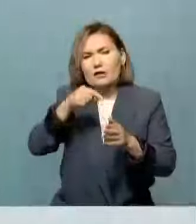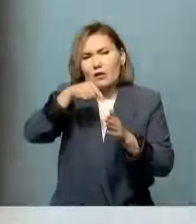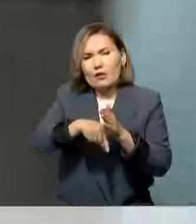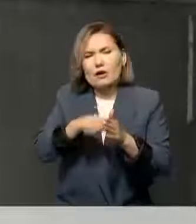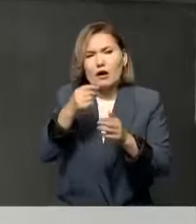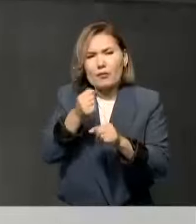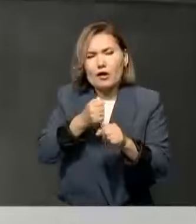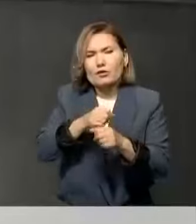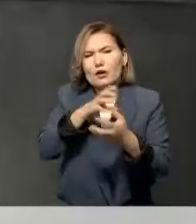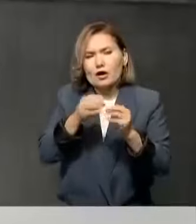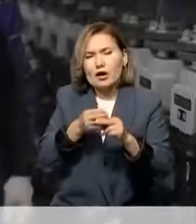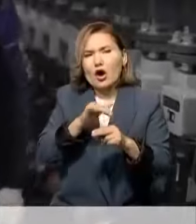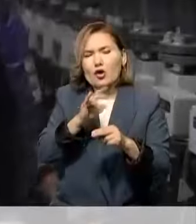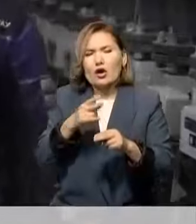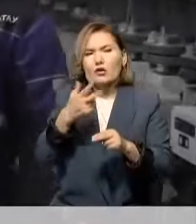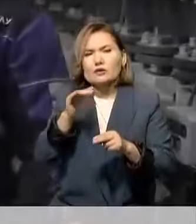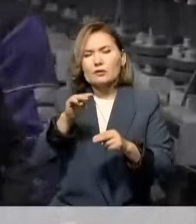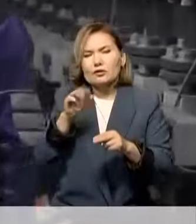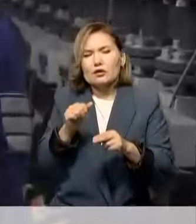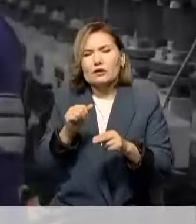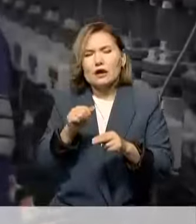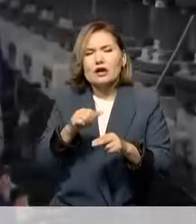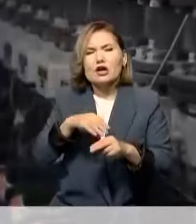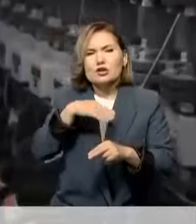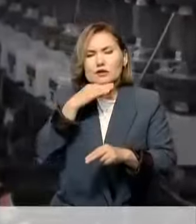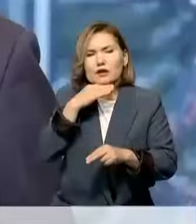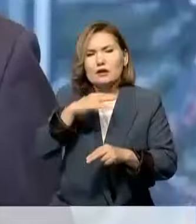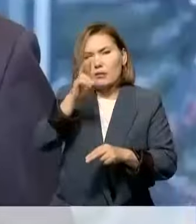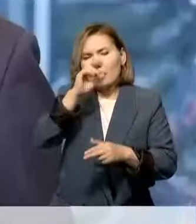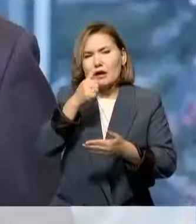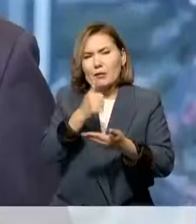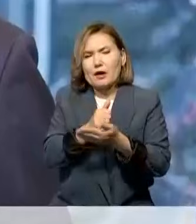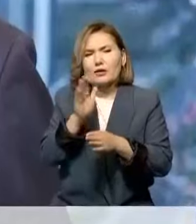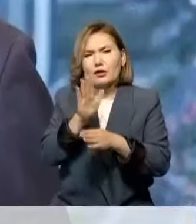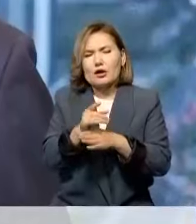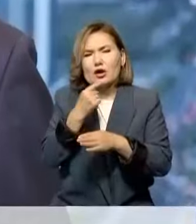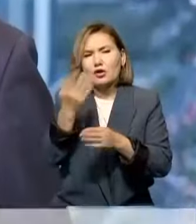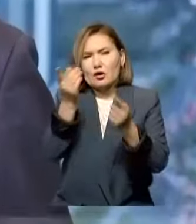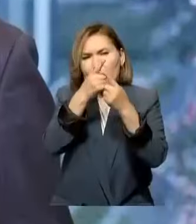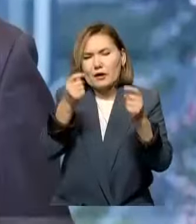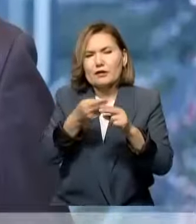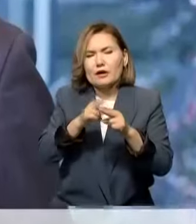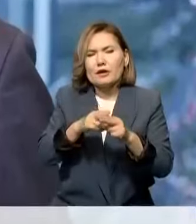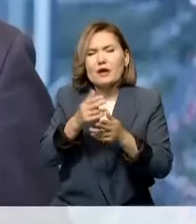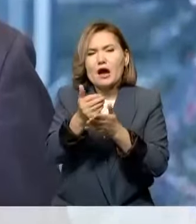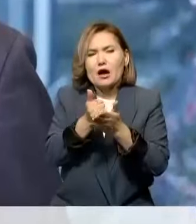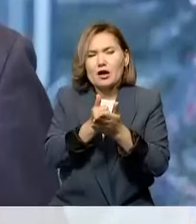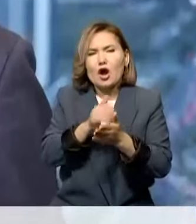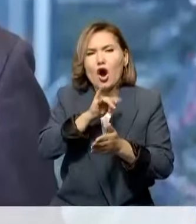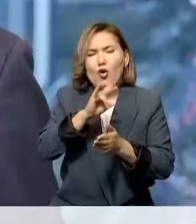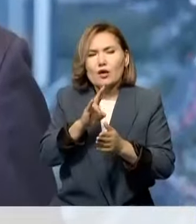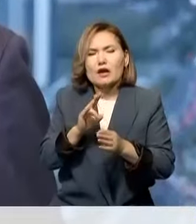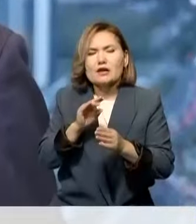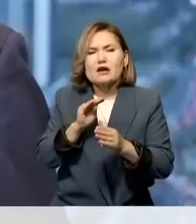алынды. Мұнда уран қоры 30 мың тоннаға дейін жетеді деген болжам бар. Мемлекет басшысының жолдауында айтылғандай, минералдар шикізат базасын